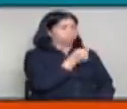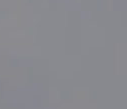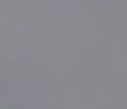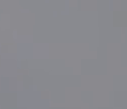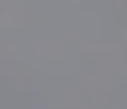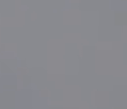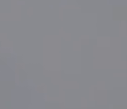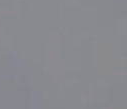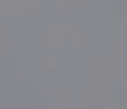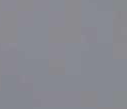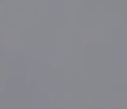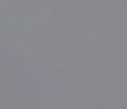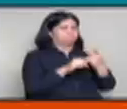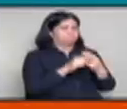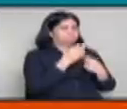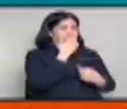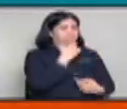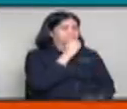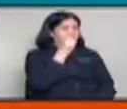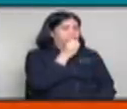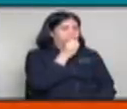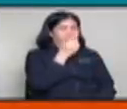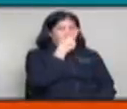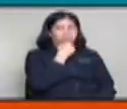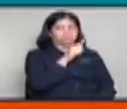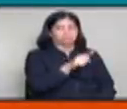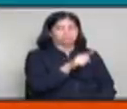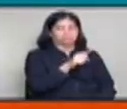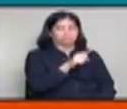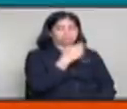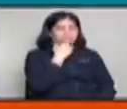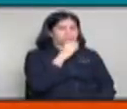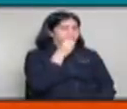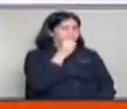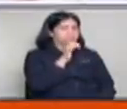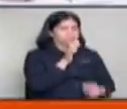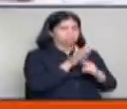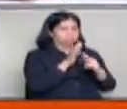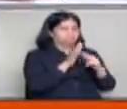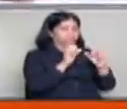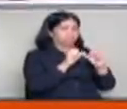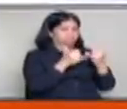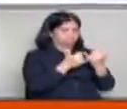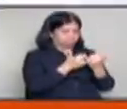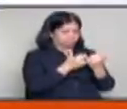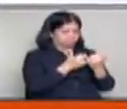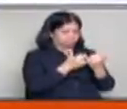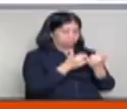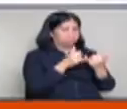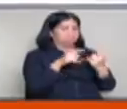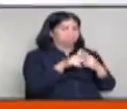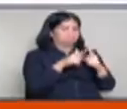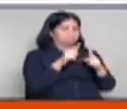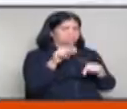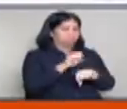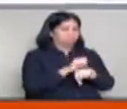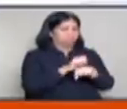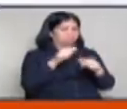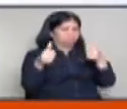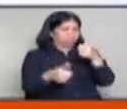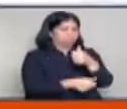ko po, agency ko po na Red Orange. Kasi sabi ko po sa kanila. Teka muna. Red Orange, ito po yung agency. Opo, yan po agency po. Tapos nagtatrabaho kayo